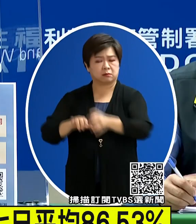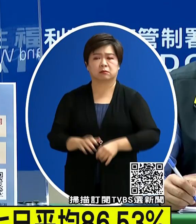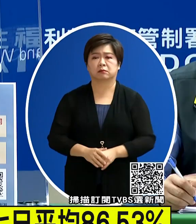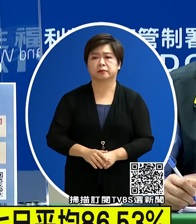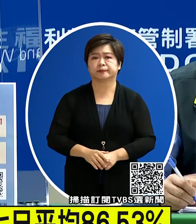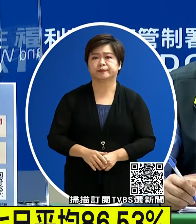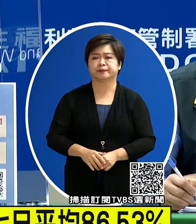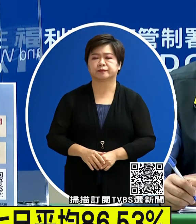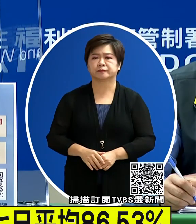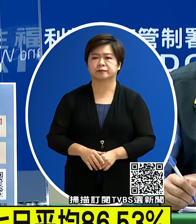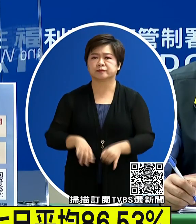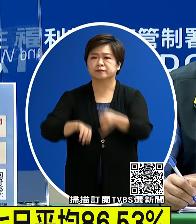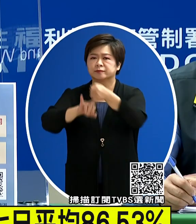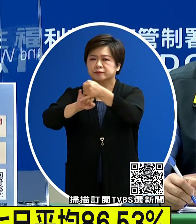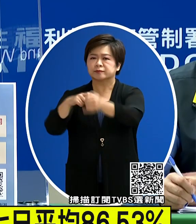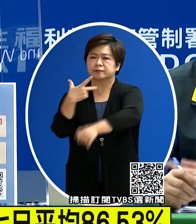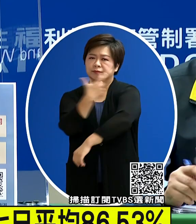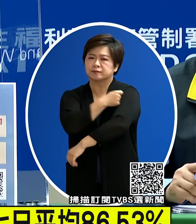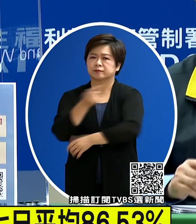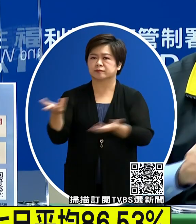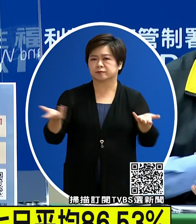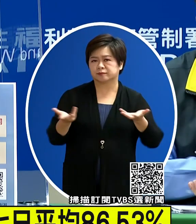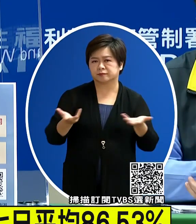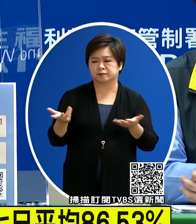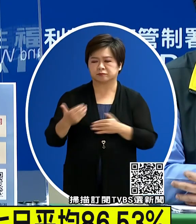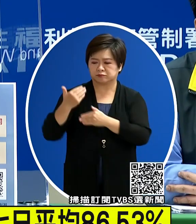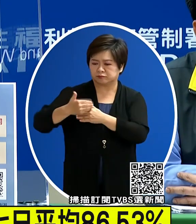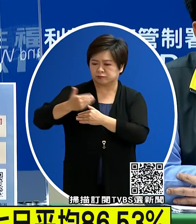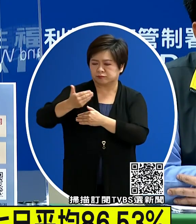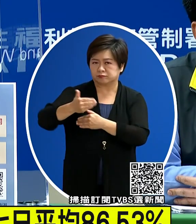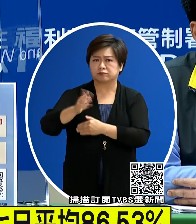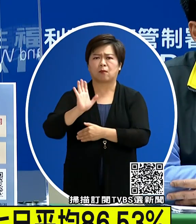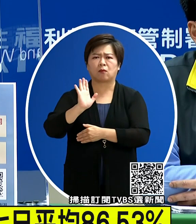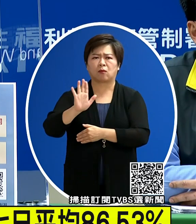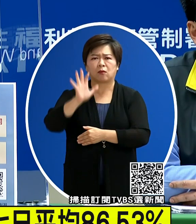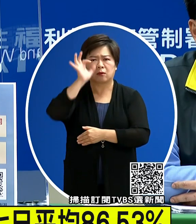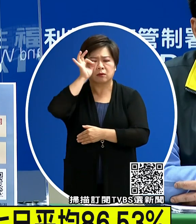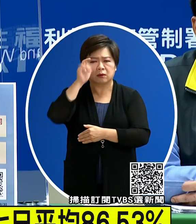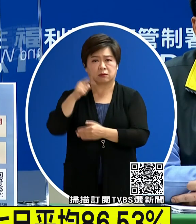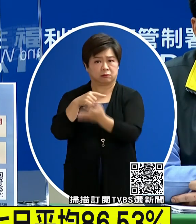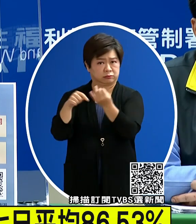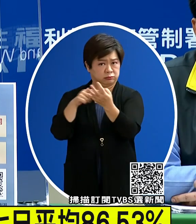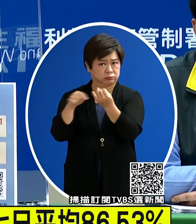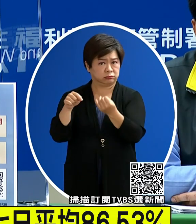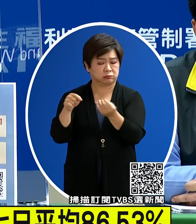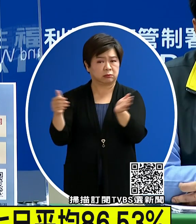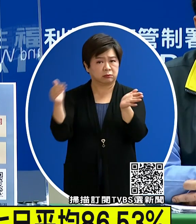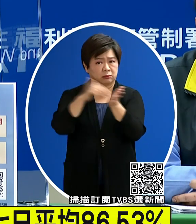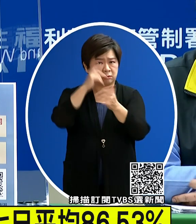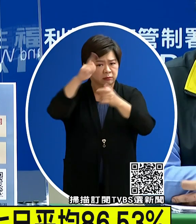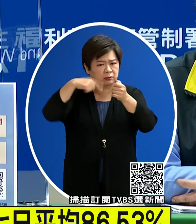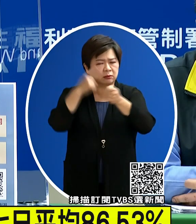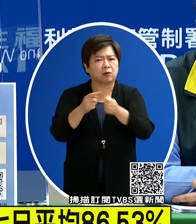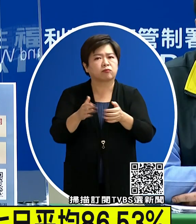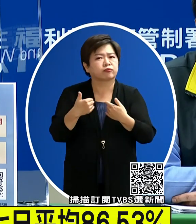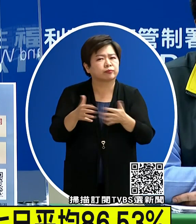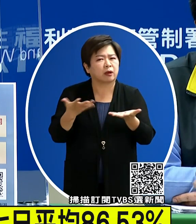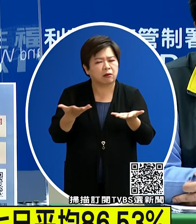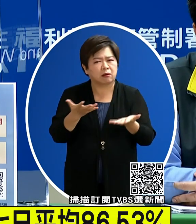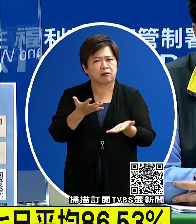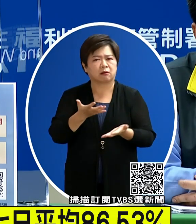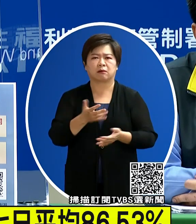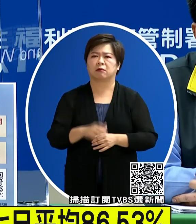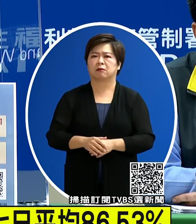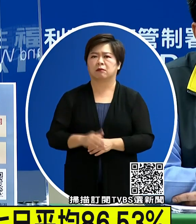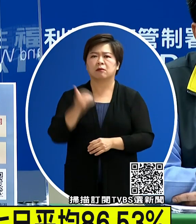当然哈，整个采购疫苗哈，它需要一些的程序，还要看看这整体的量，还有明年的一个需要。那如